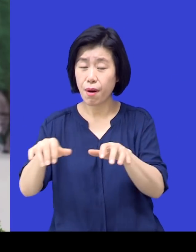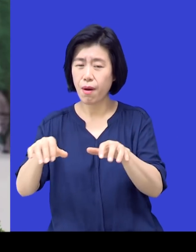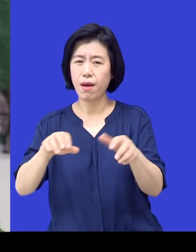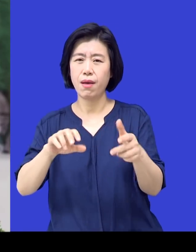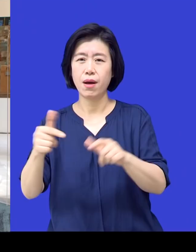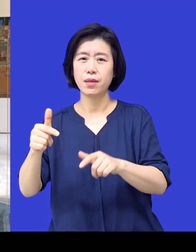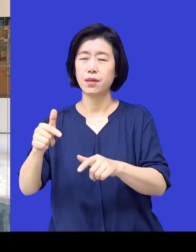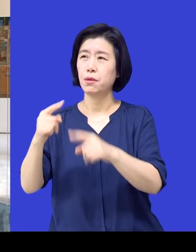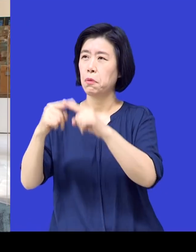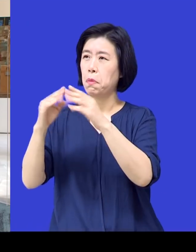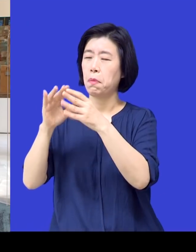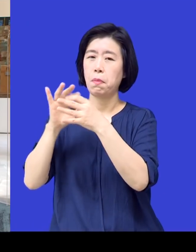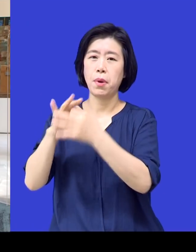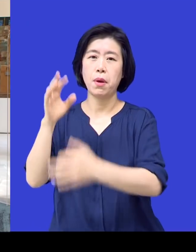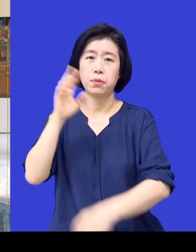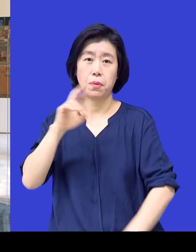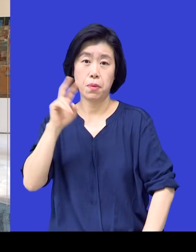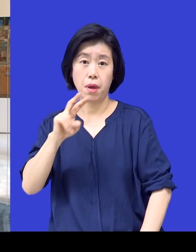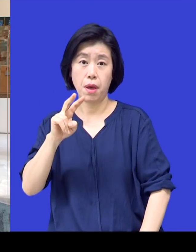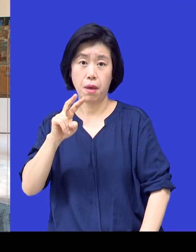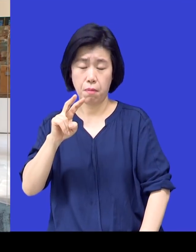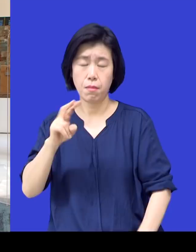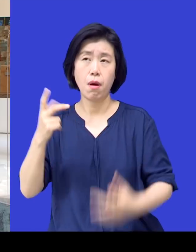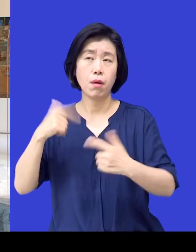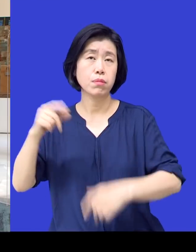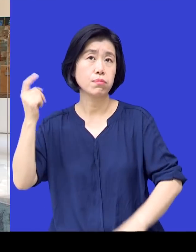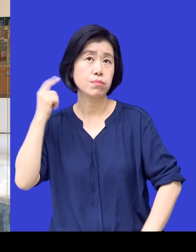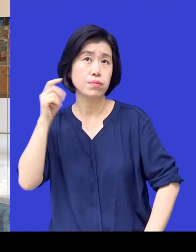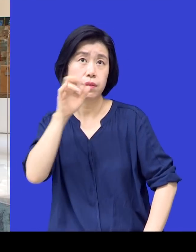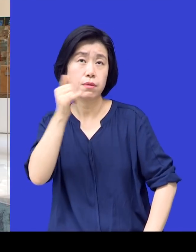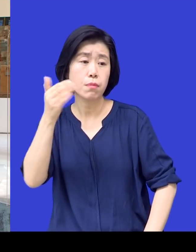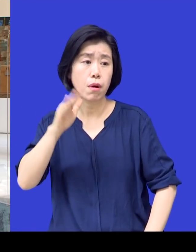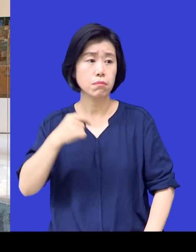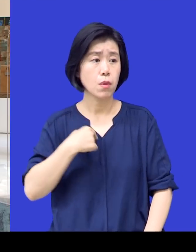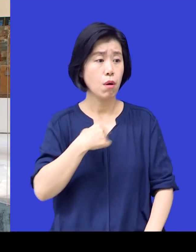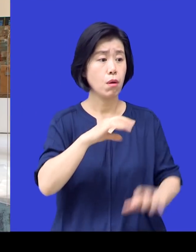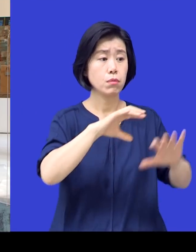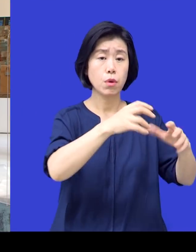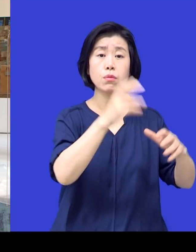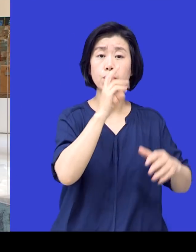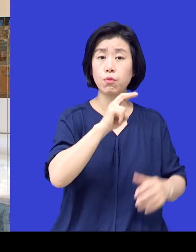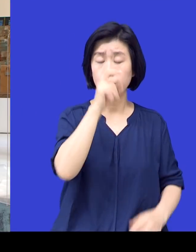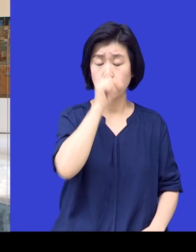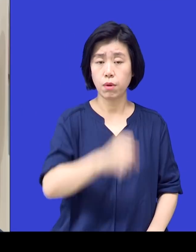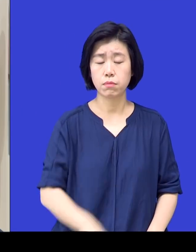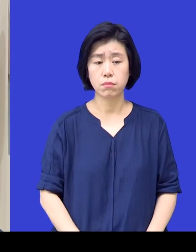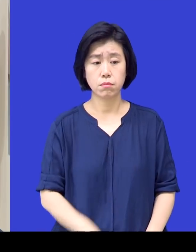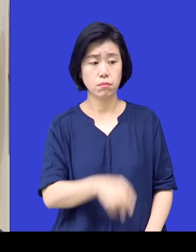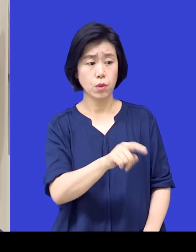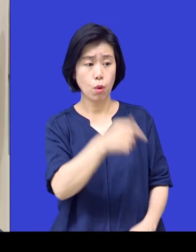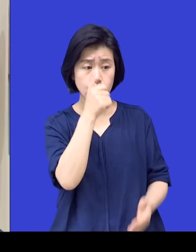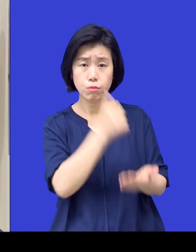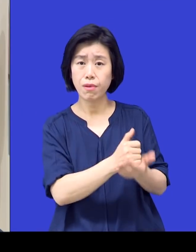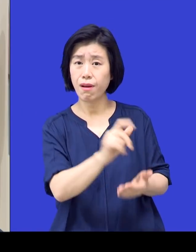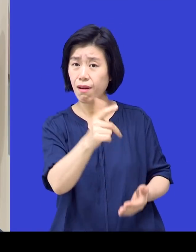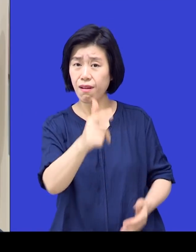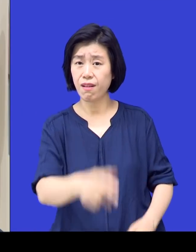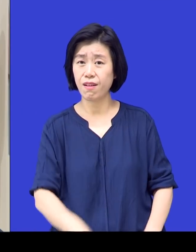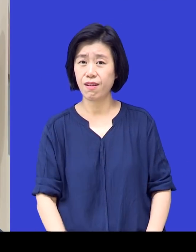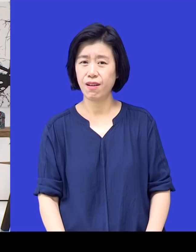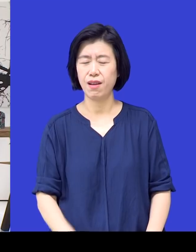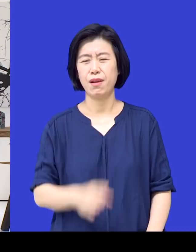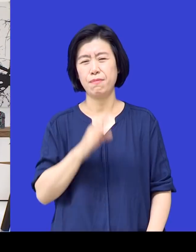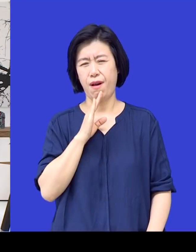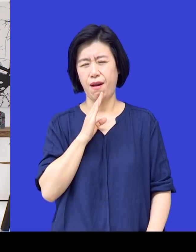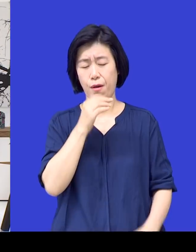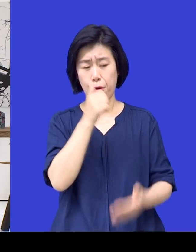틀어놨지만 저는 그것보다는 팝을 더 좋아했으니까요. 예. 예. 그건 죄가 아닌데. 아니 그러니까 그때는 이제 하여튼간 그렇게- 제 고등학교 때